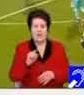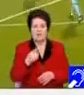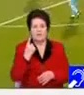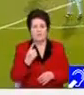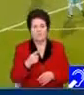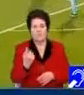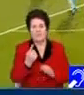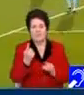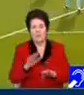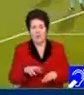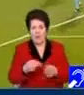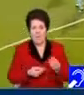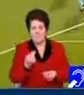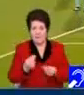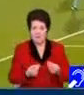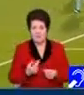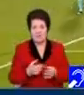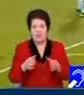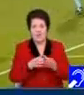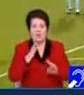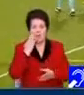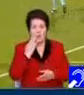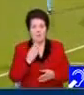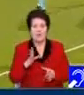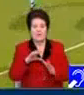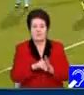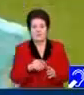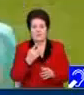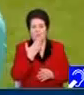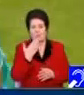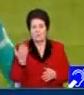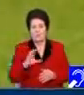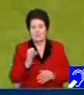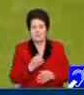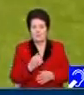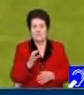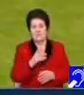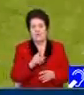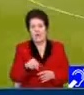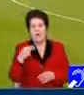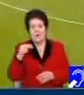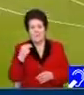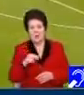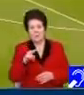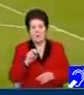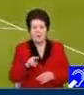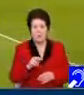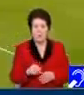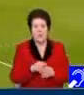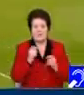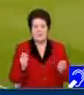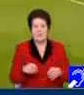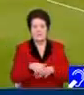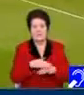5-1 primul meci cu FC Tricala, echipa românului s-a impus și în manșa secundă. După 0-0 la pauză, PAOK a deschis scorul prin